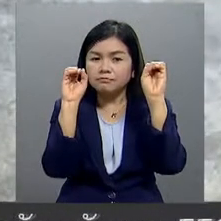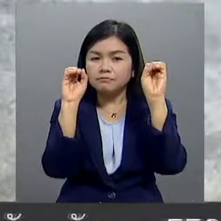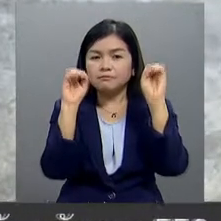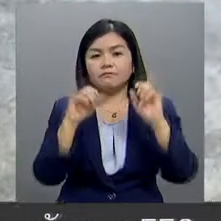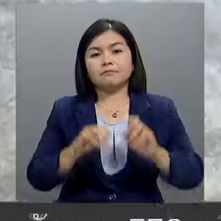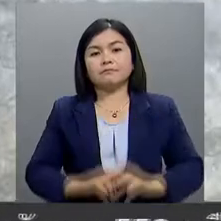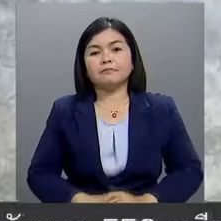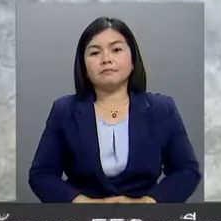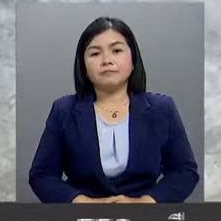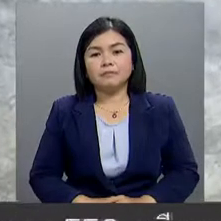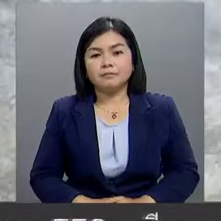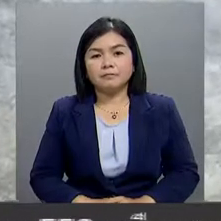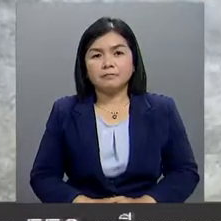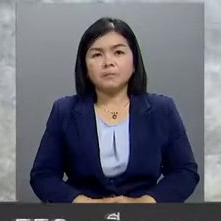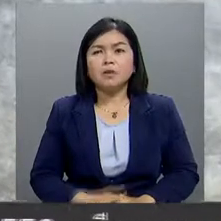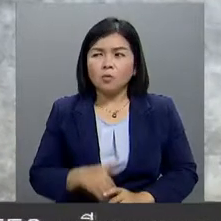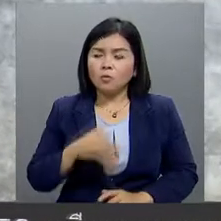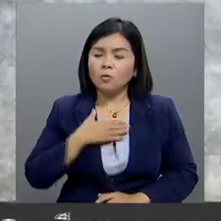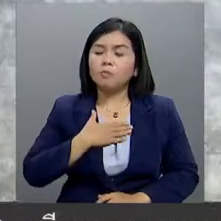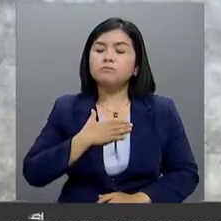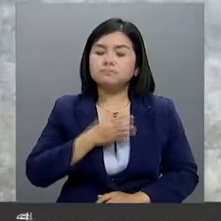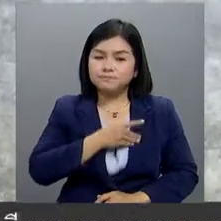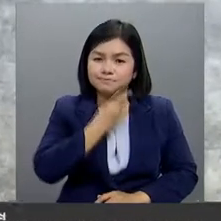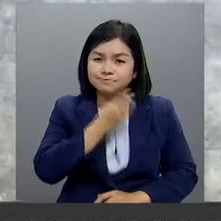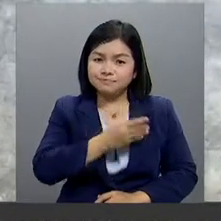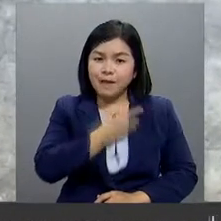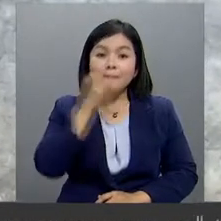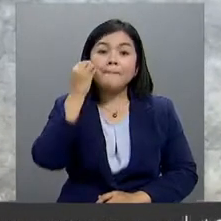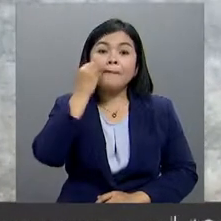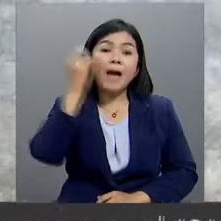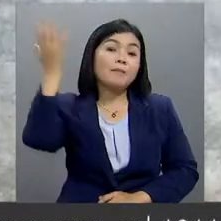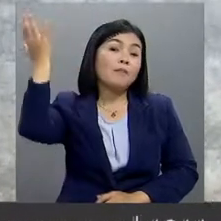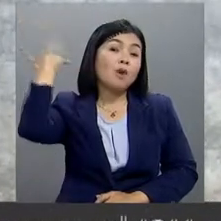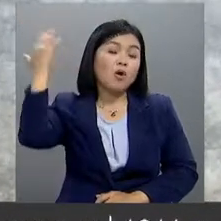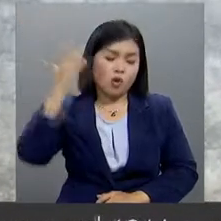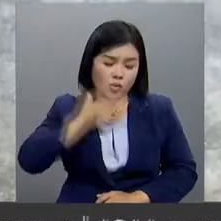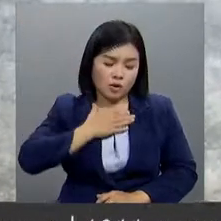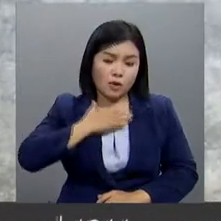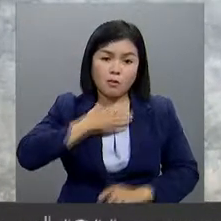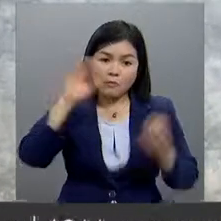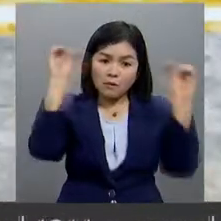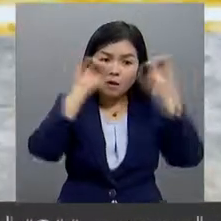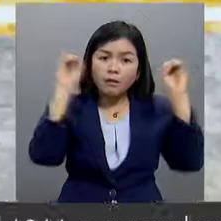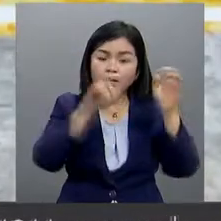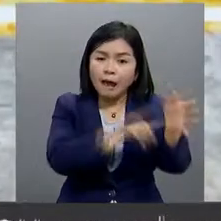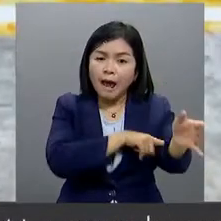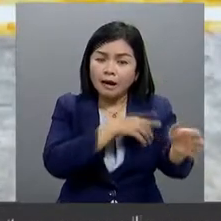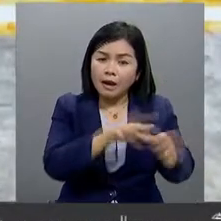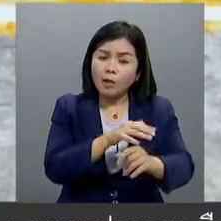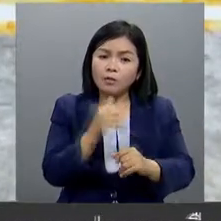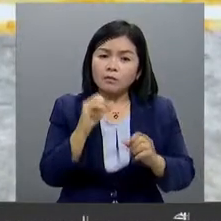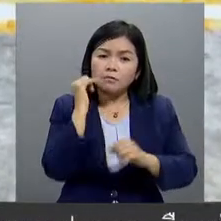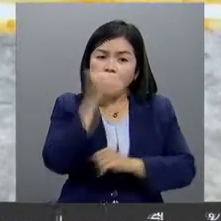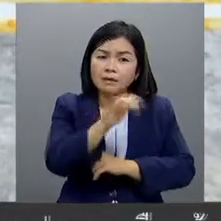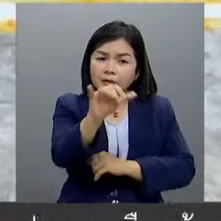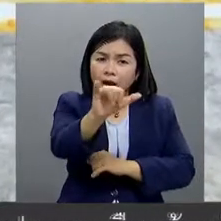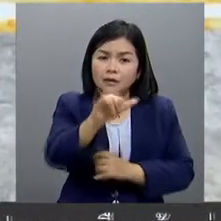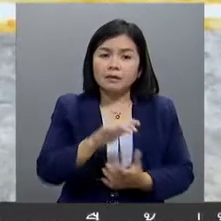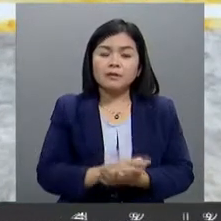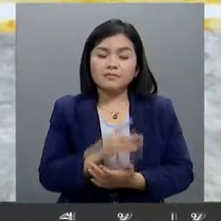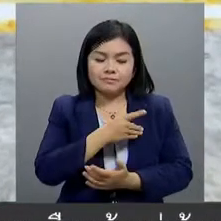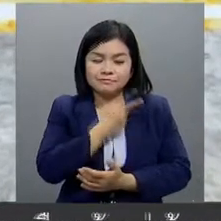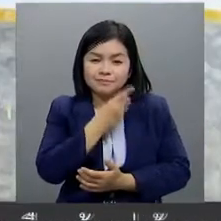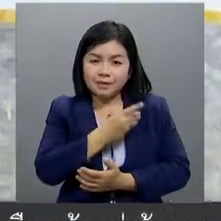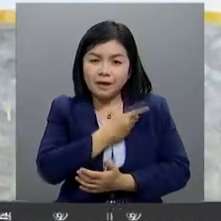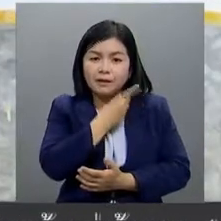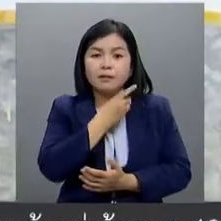ก็ดีใจครับที่ได้ไปบ้านเก่าเพราะไม่ได้ไปบ้านเก่ามานานแล้วครับ สวัสดีครับ ด้ว